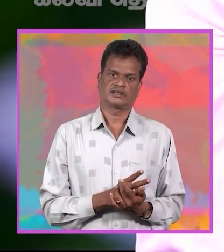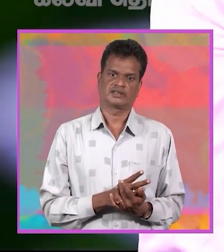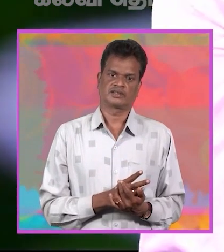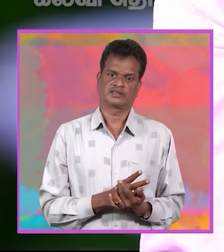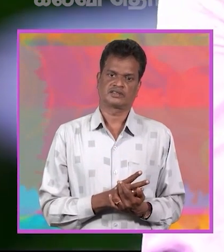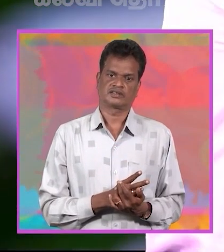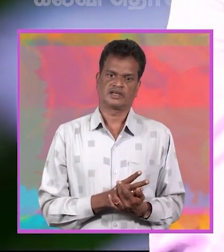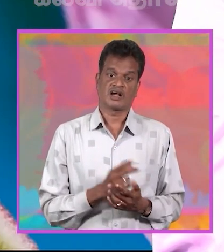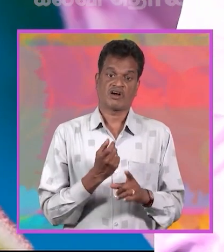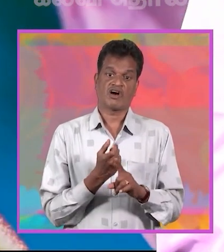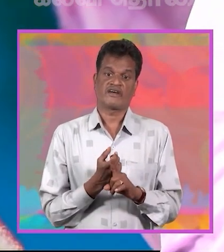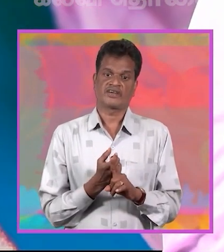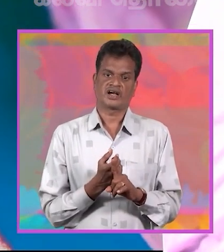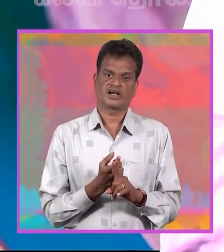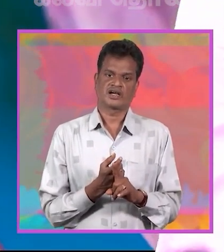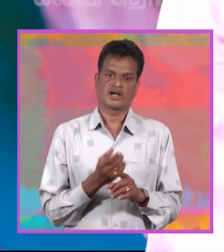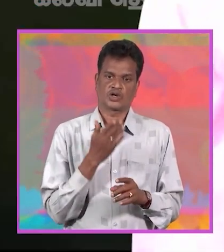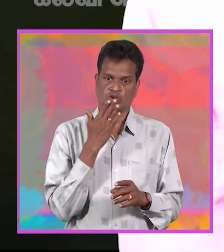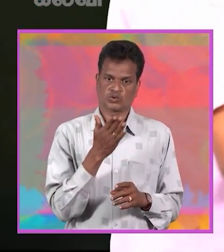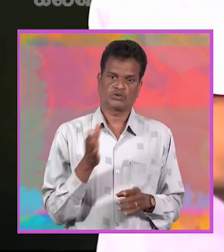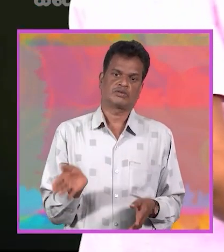பார்த்தீங்கன்னா, காவியா பள்ளிக்கு சென்றாள்.